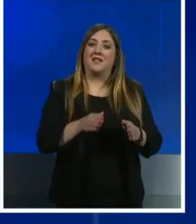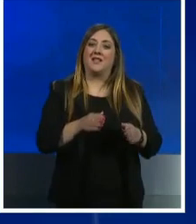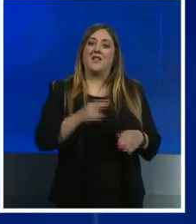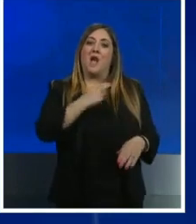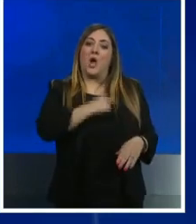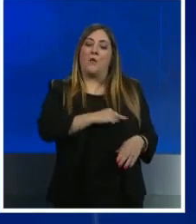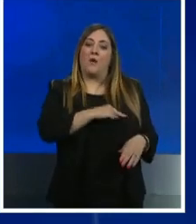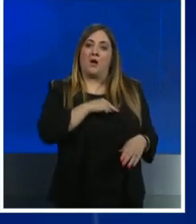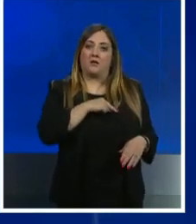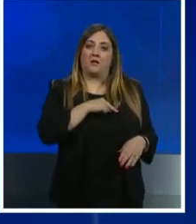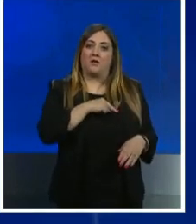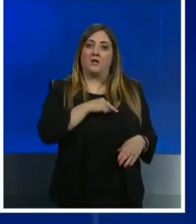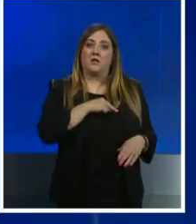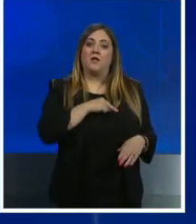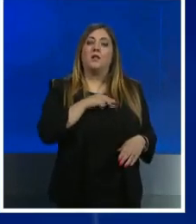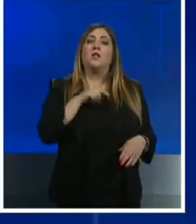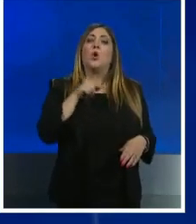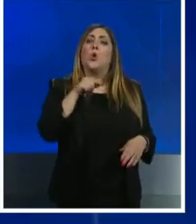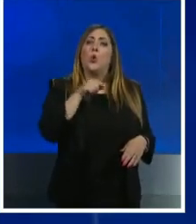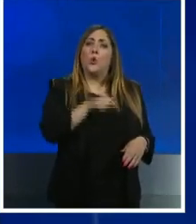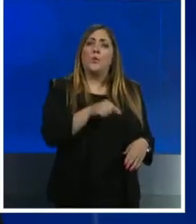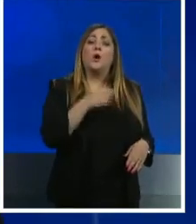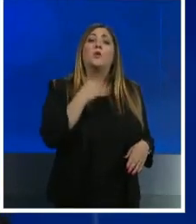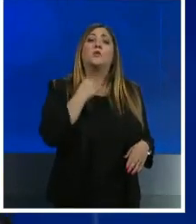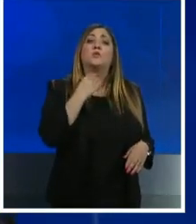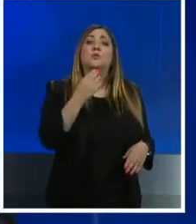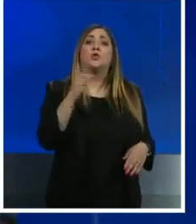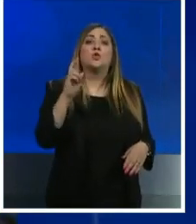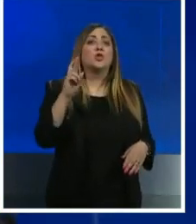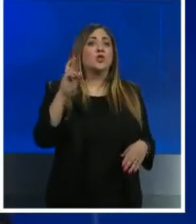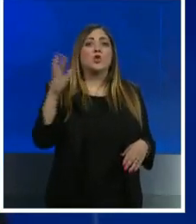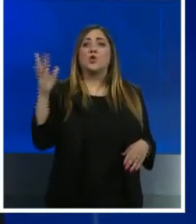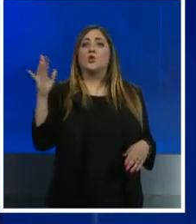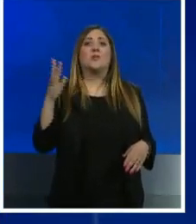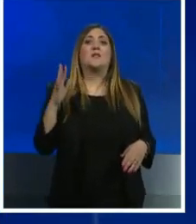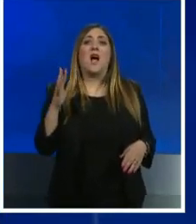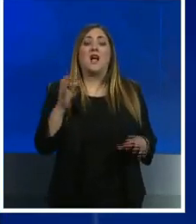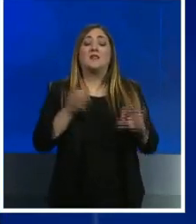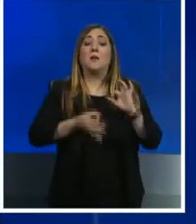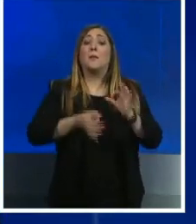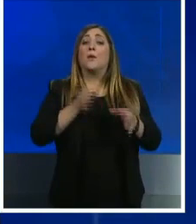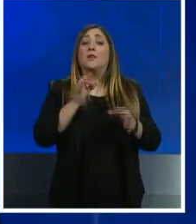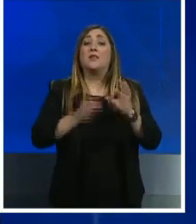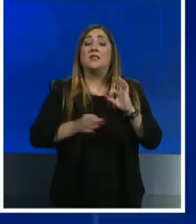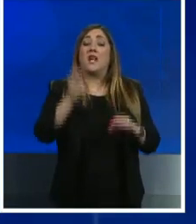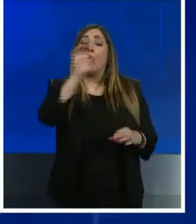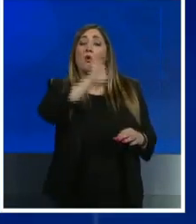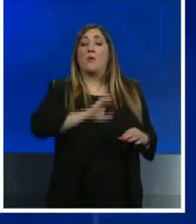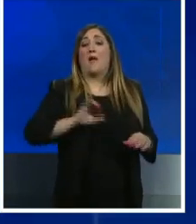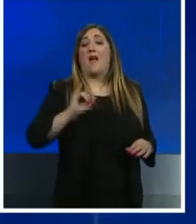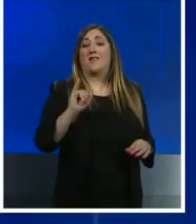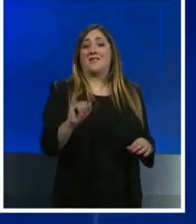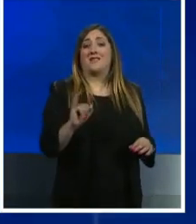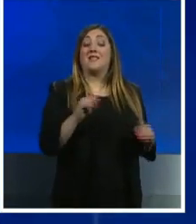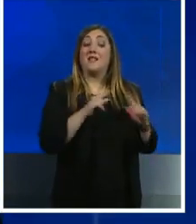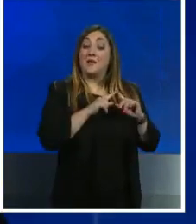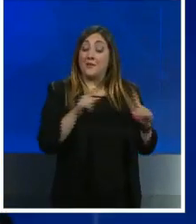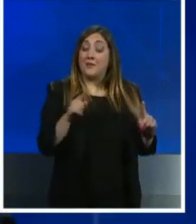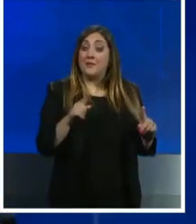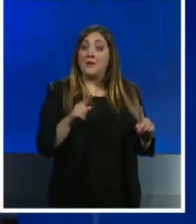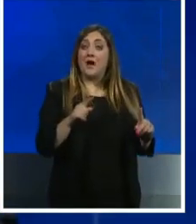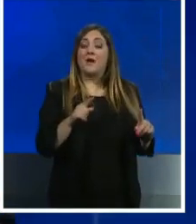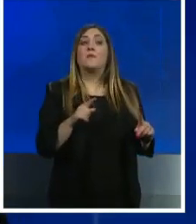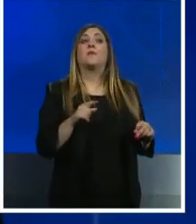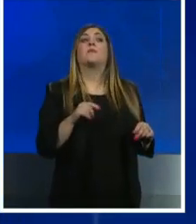Malta. Mhuwiex riżultat ta' xi falliment tal-politika Ewropea, imma huwa riżultat